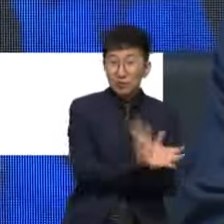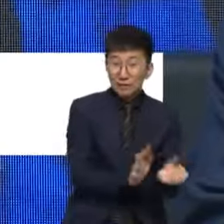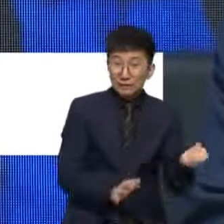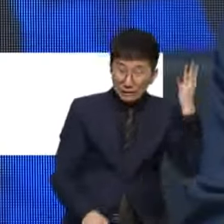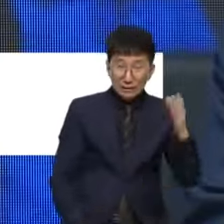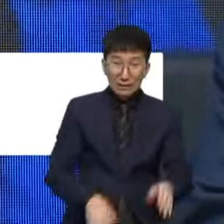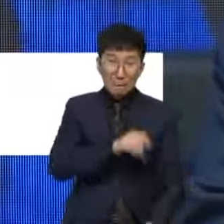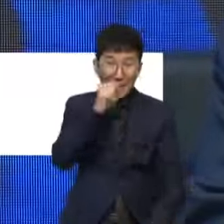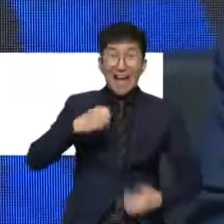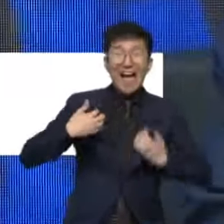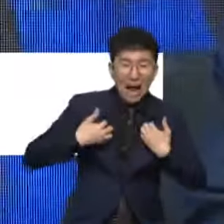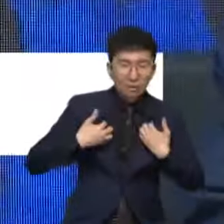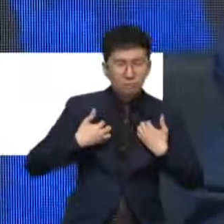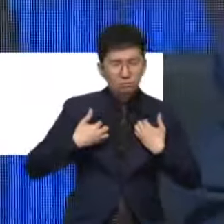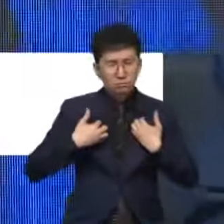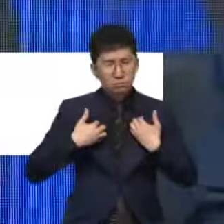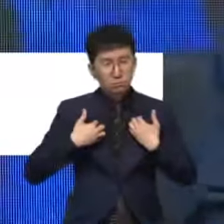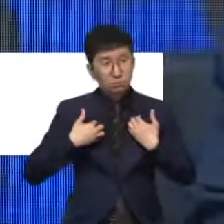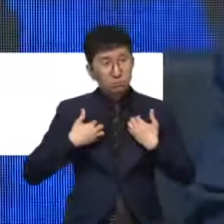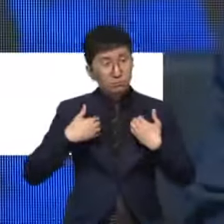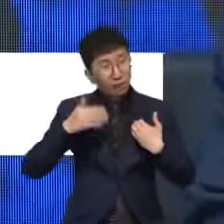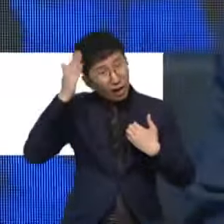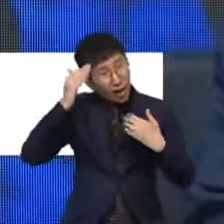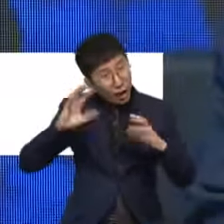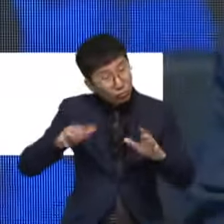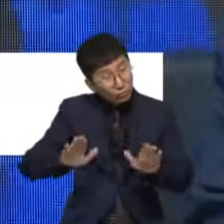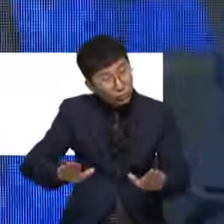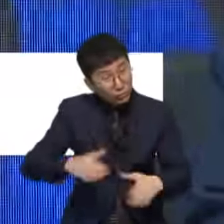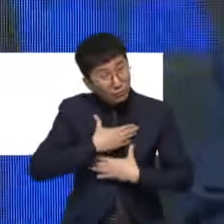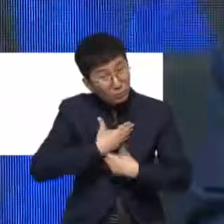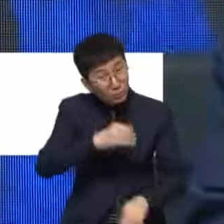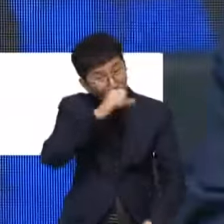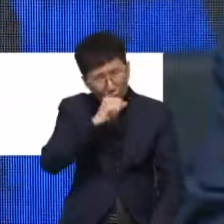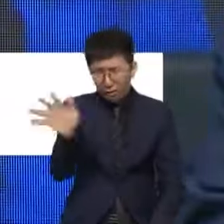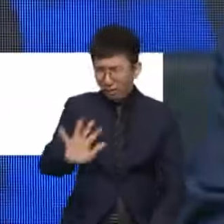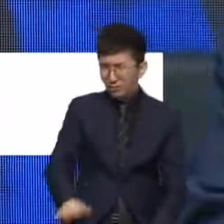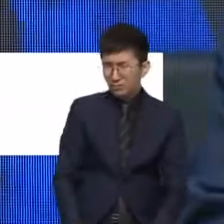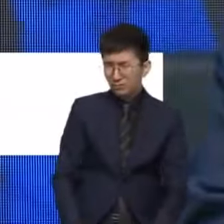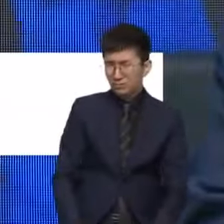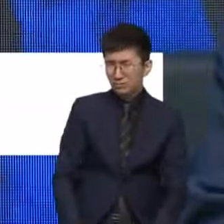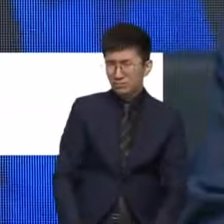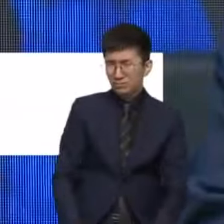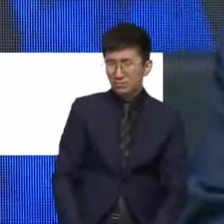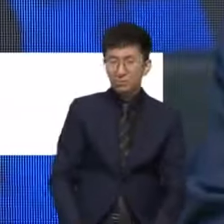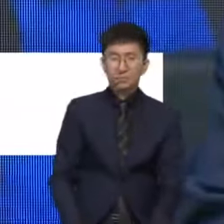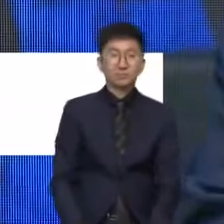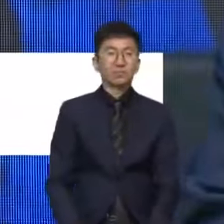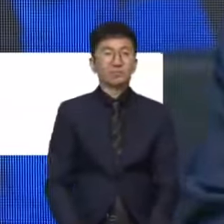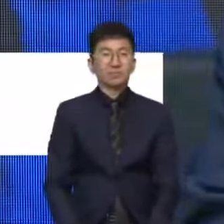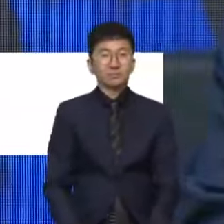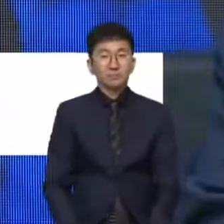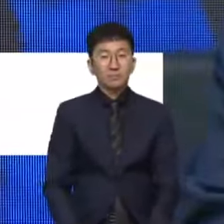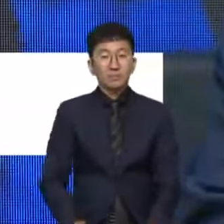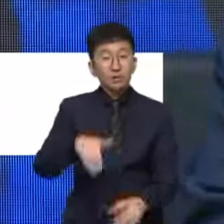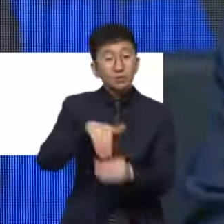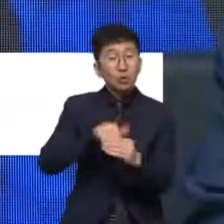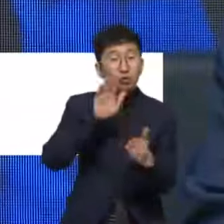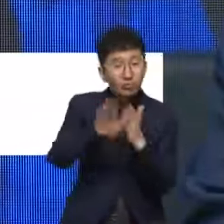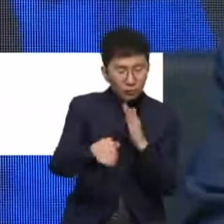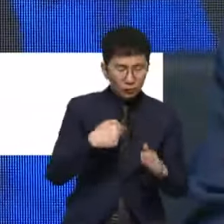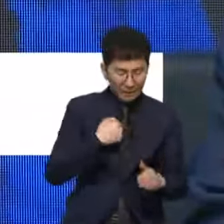당선의 기쁨을 즐길 정도로 현재 상황이 녹록치가 않습니다. 선거 이후에도